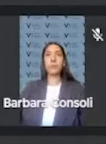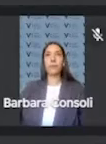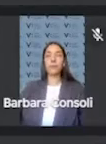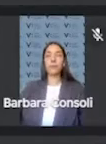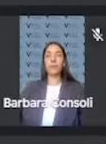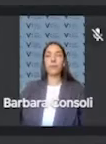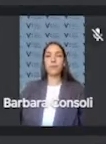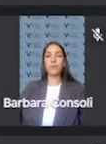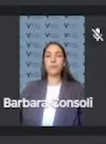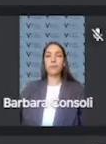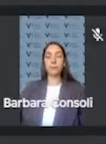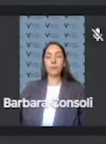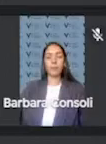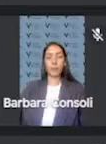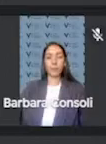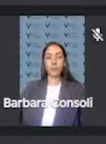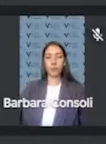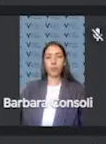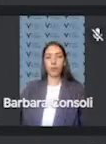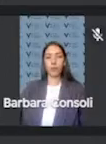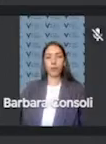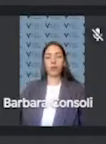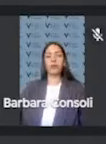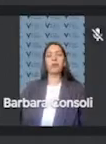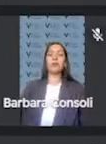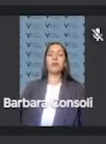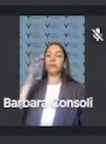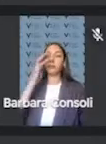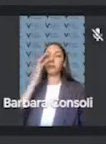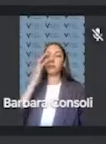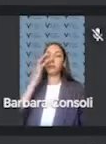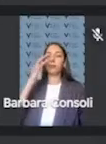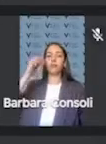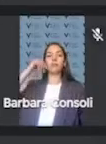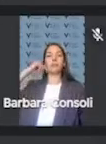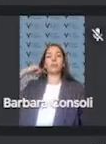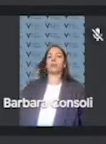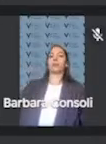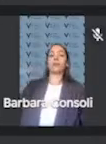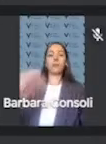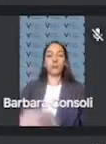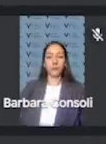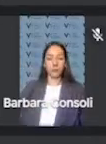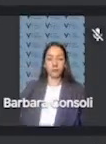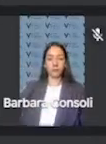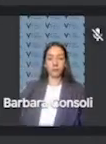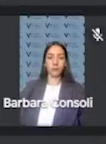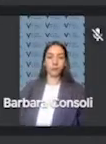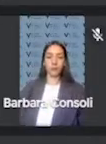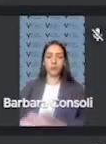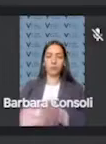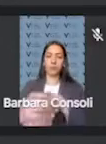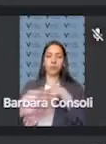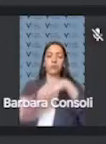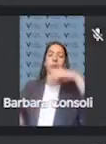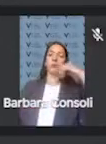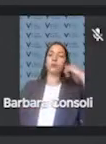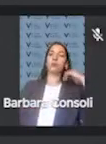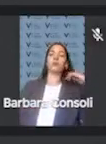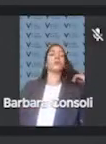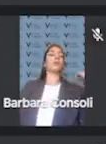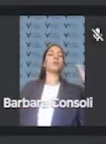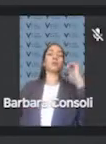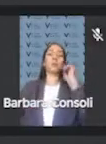economia. L'Ateneo propone alle aspiranti matricole un'offerta formativa professionalizzante e integrata con il